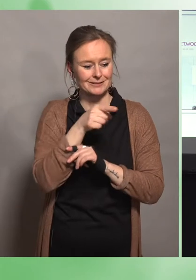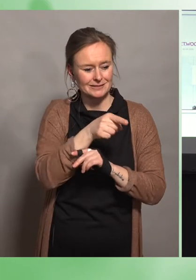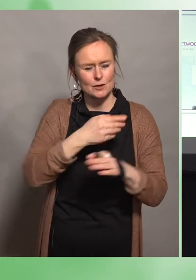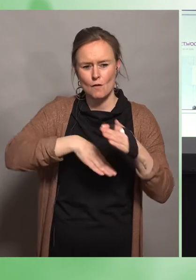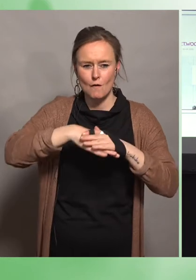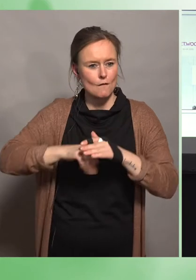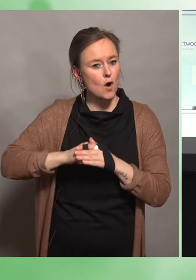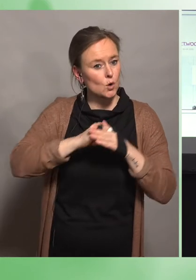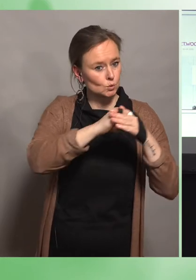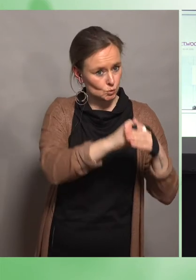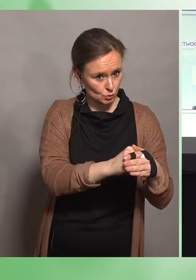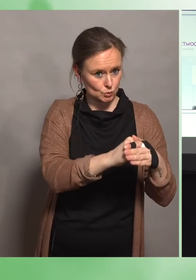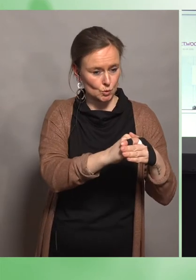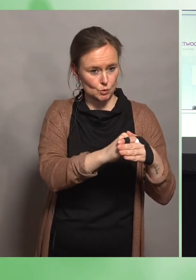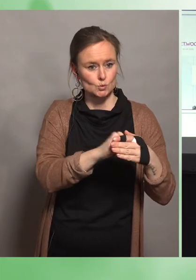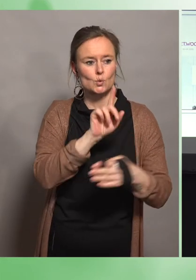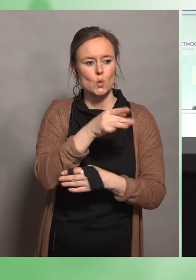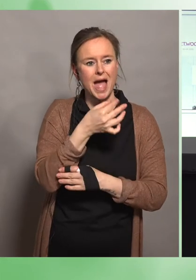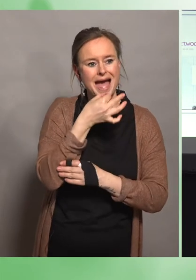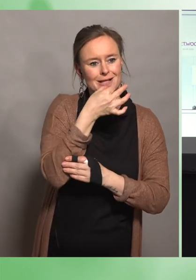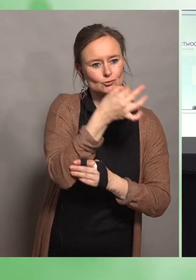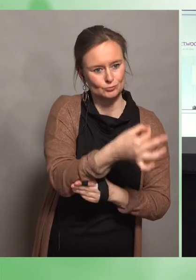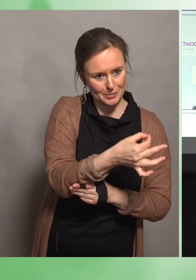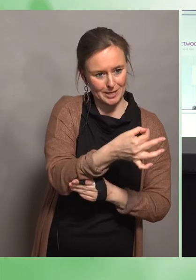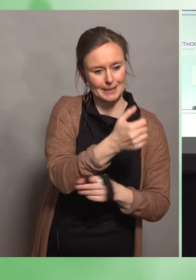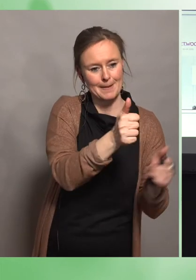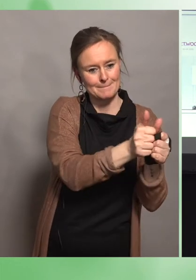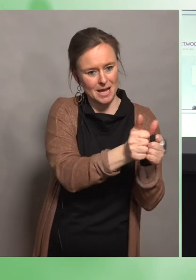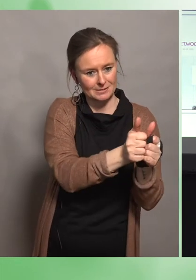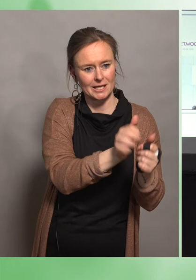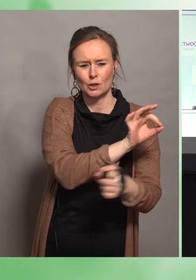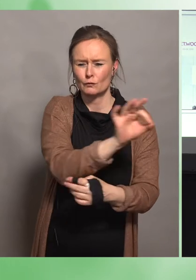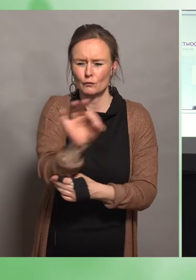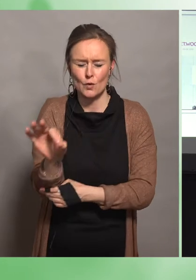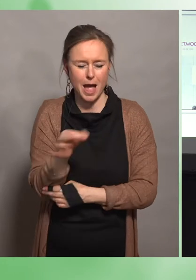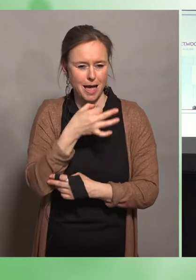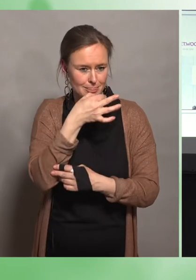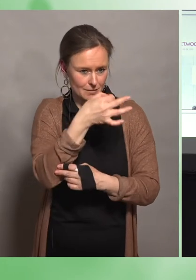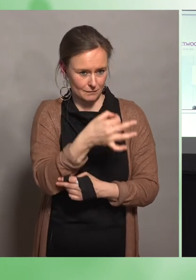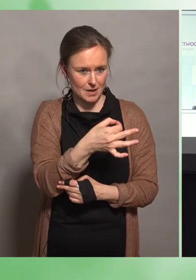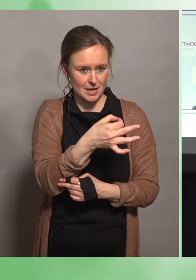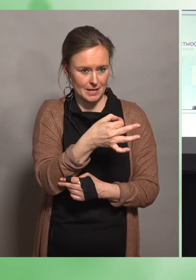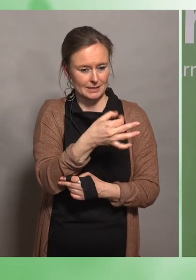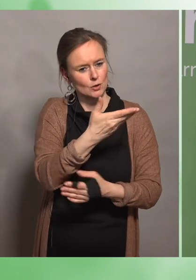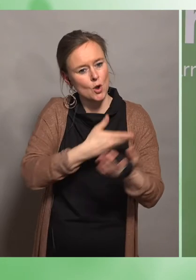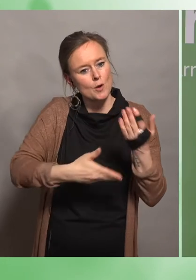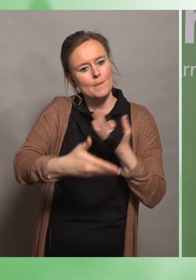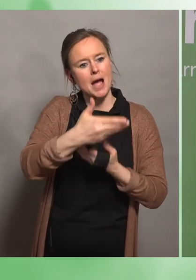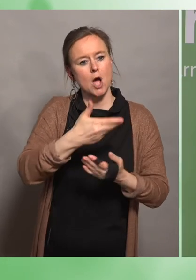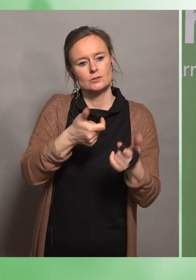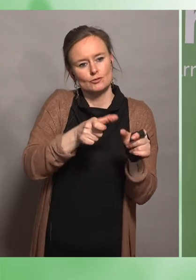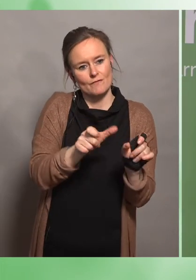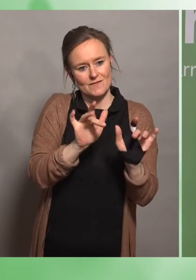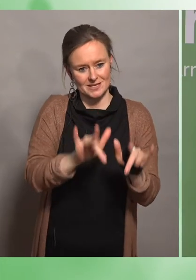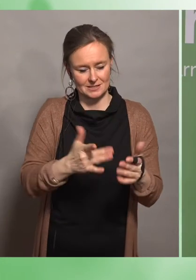auch ist für jegliche Fragen, um einfach hier im Dialog mit allen Stakeholdern zu sein. Das Projekt bestand